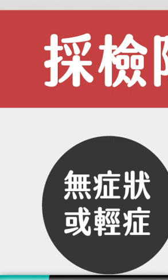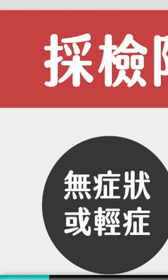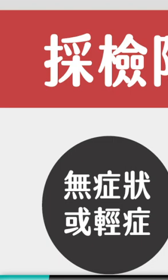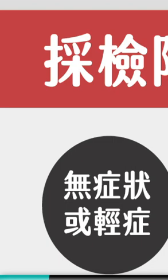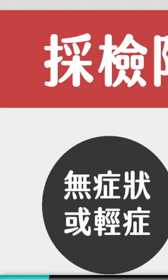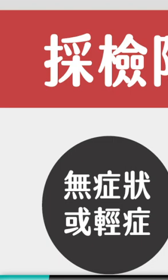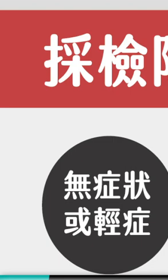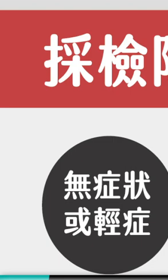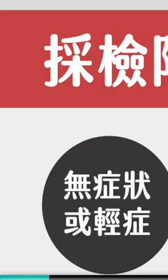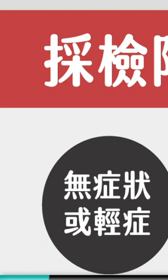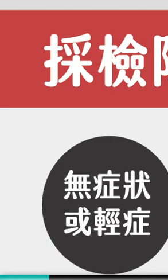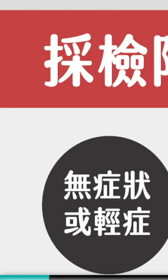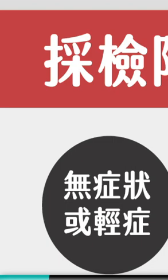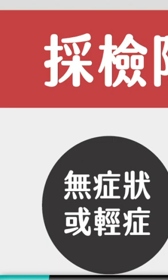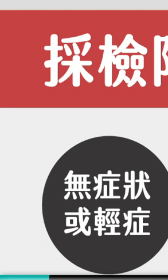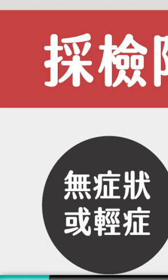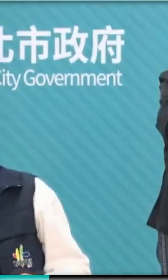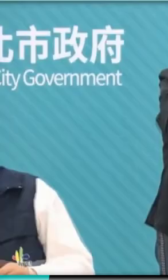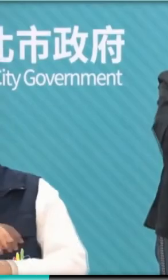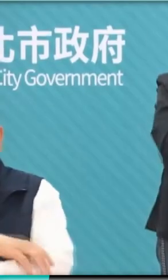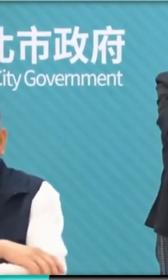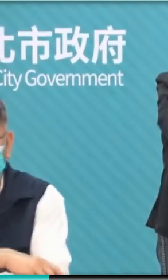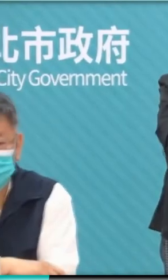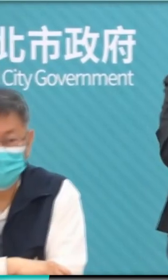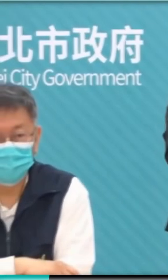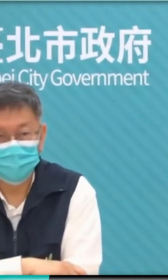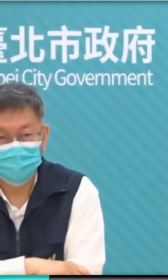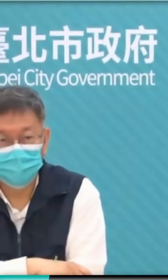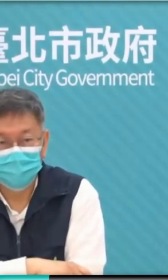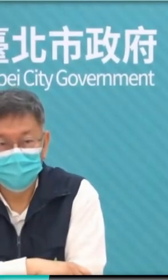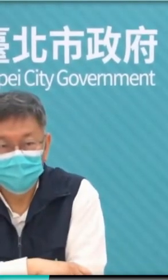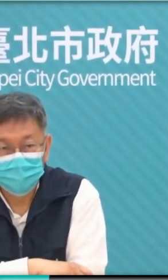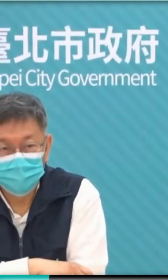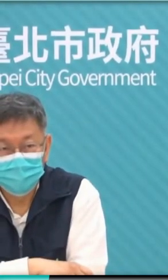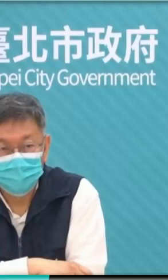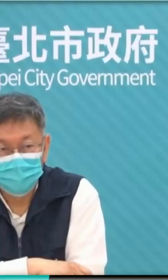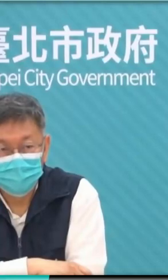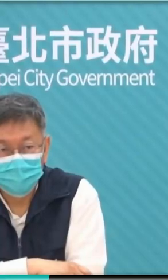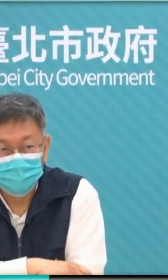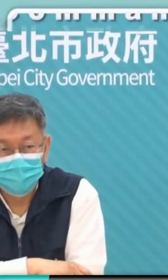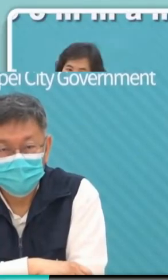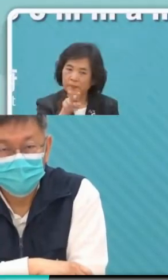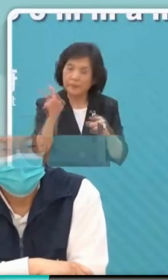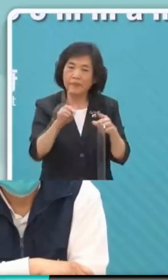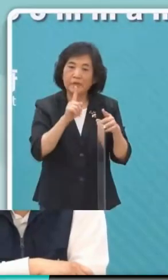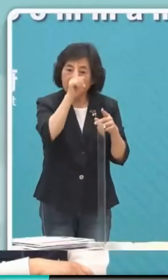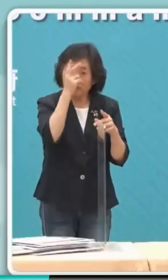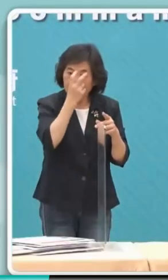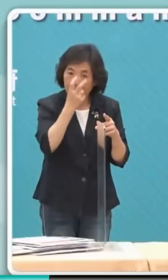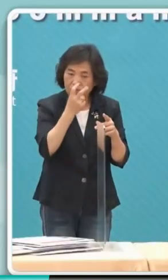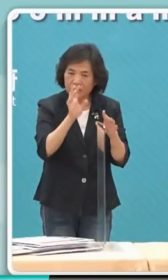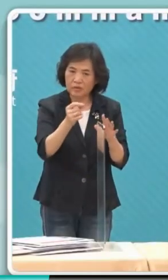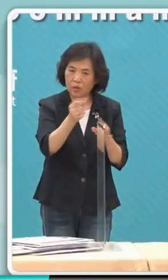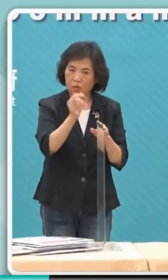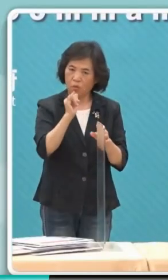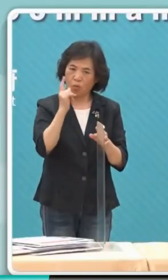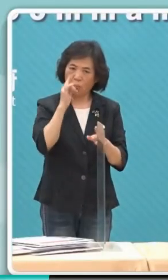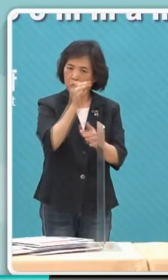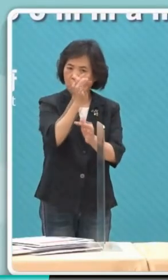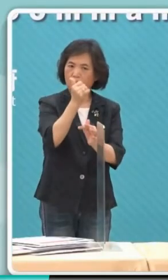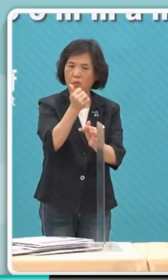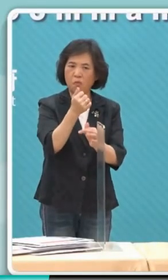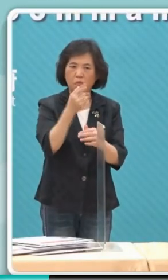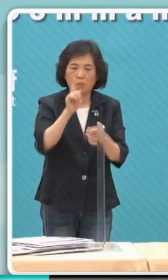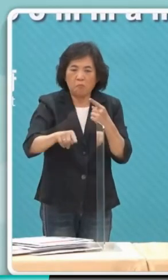后续问题做说明。 因为目前快筛剂从中央的角度来说，它也是准确度越来越高。那台